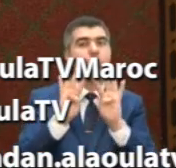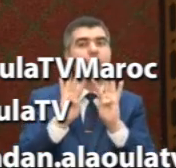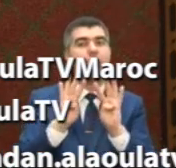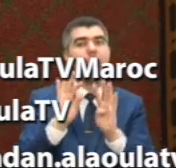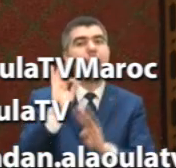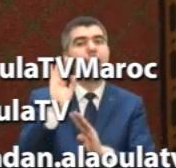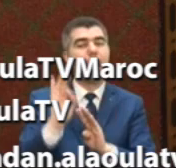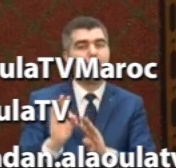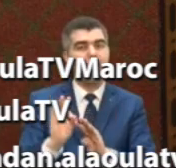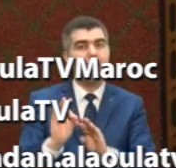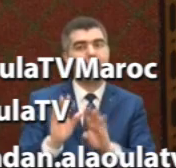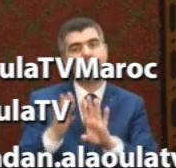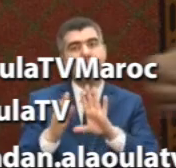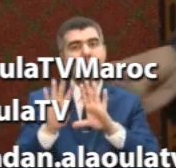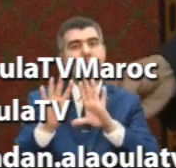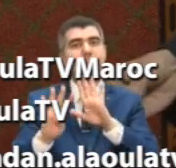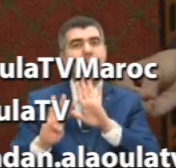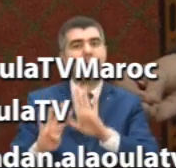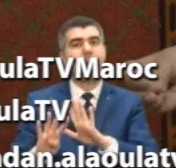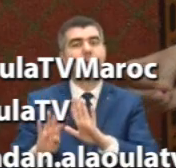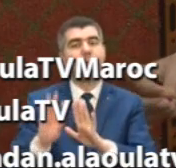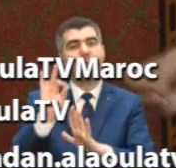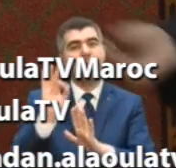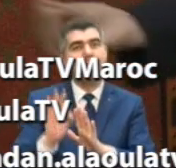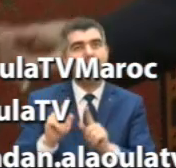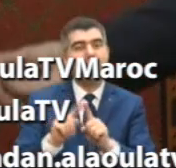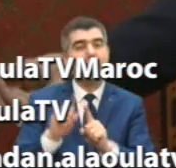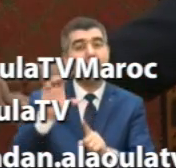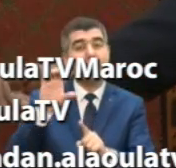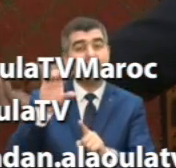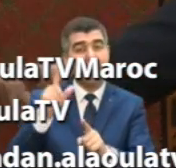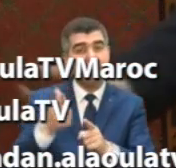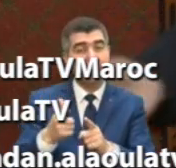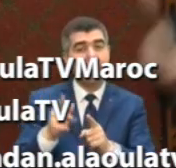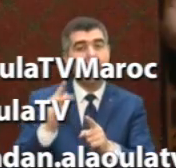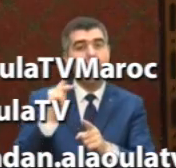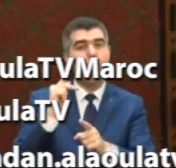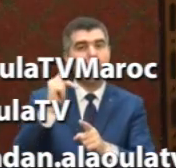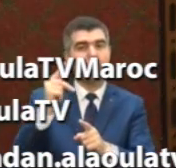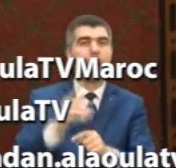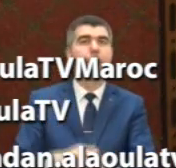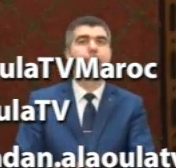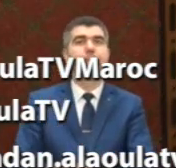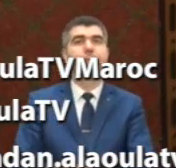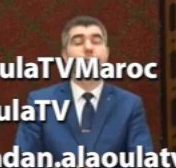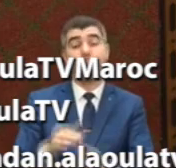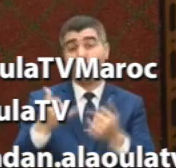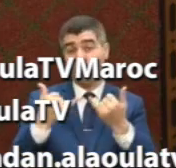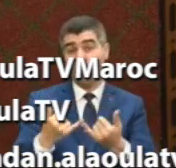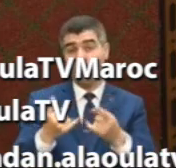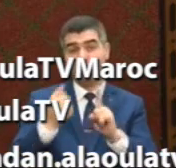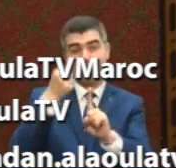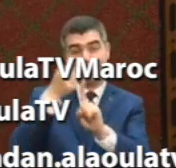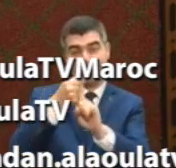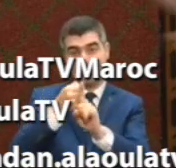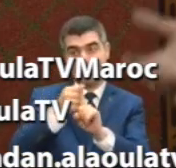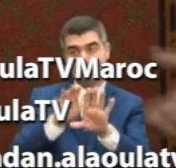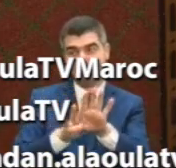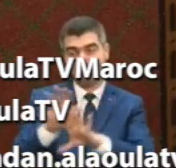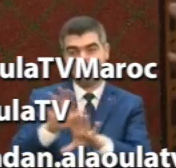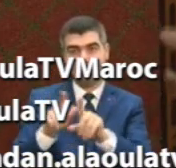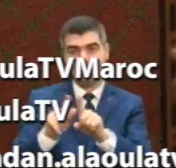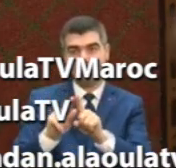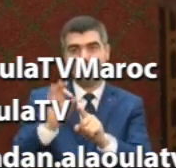الإنجاز، بقى لنا 19% موجودة في المحور كيف قلت ديال الدار البيضاء قنيطرة، واليوم كنشتغلوا لإيجاد مقاربة